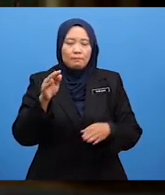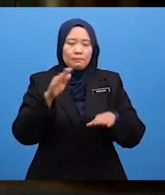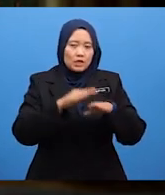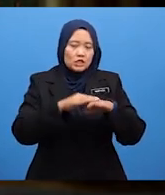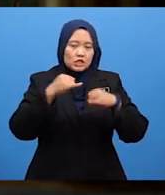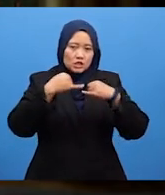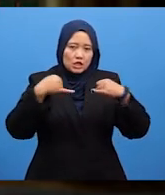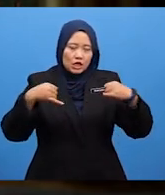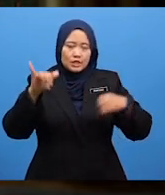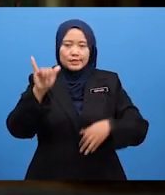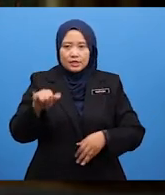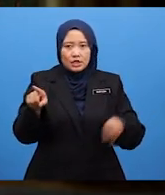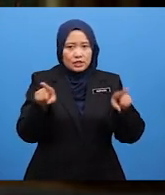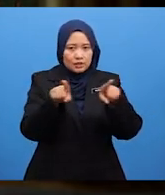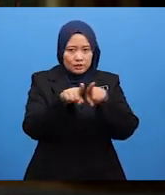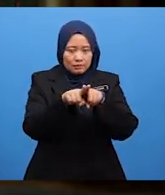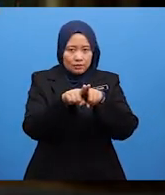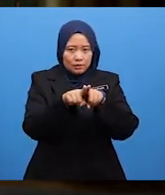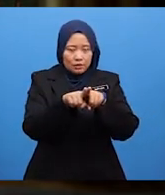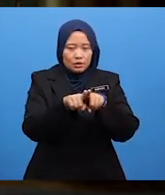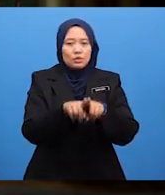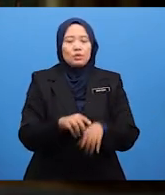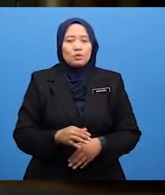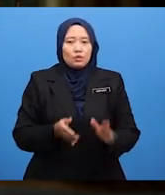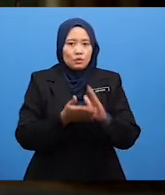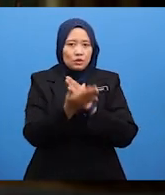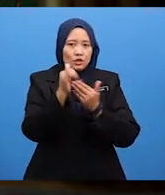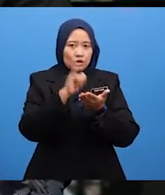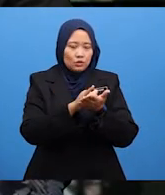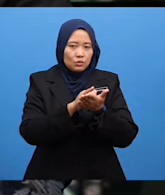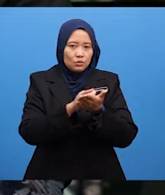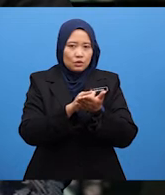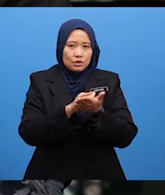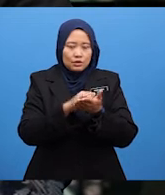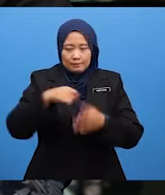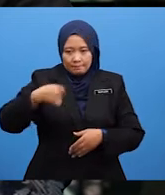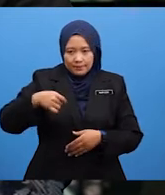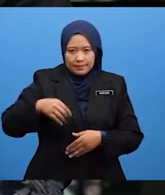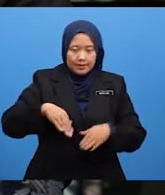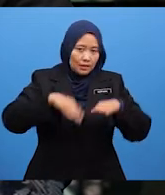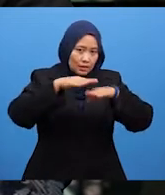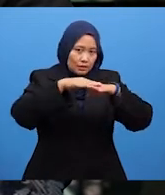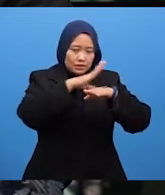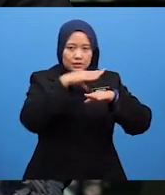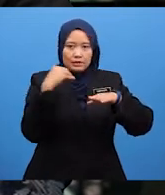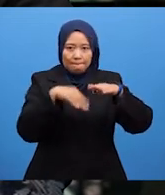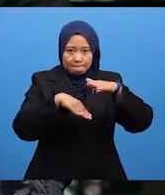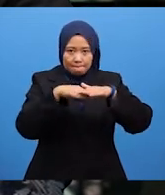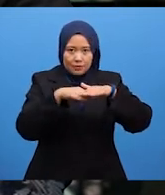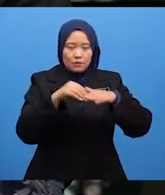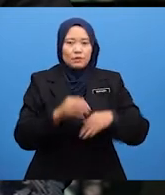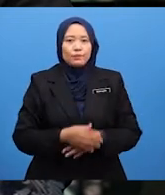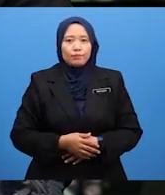yang Haziq akan tunjuk tadi. Kedua-dua not itu dipetik dengan petikan ke bawah. Dan seterusnya, sentiasa